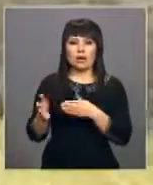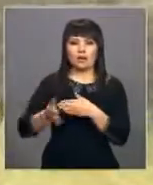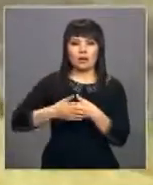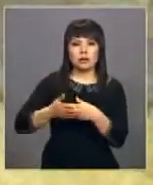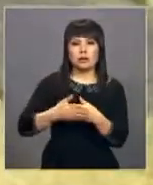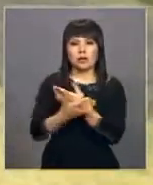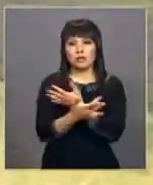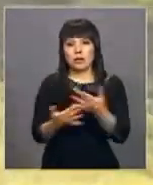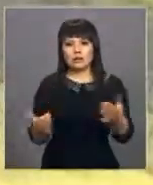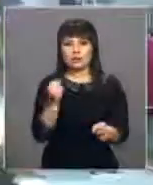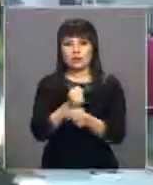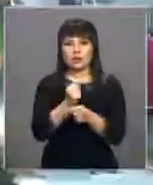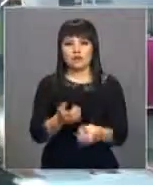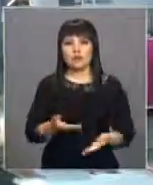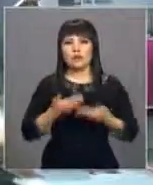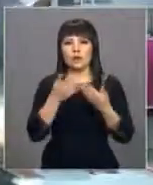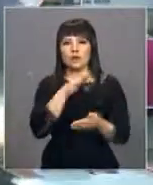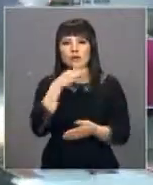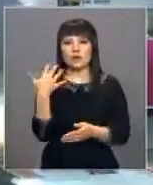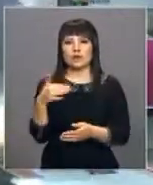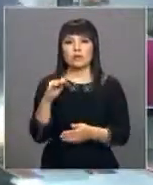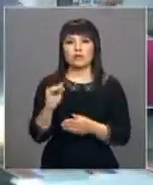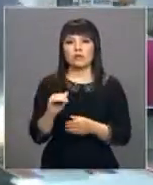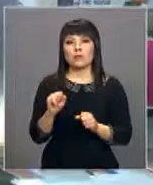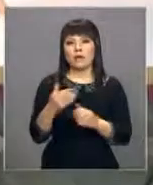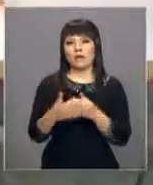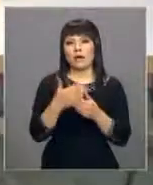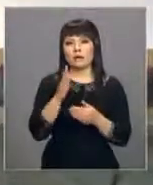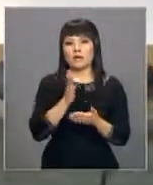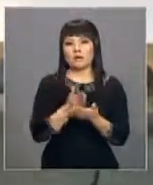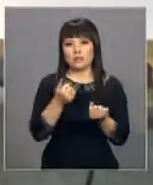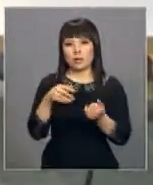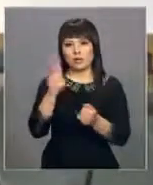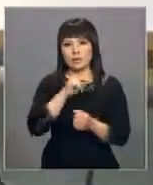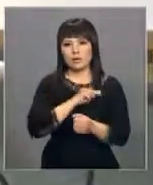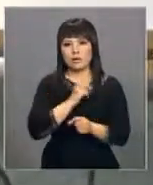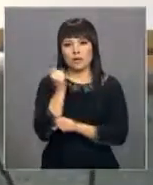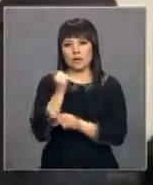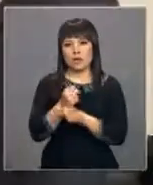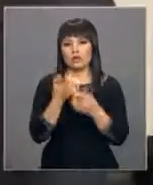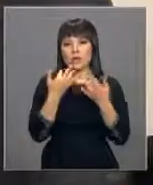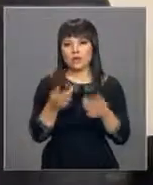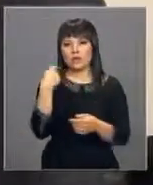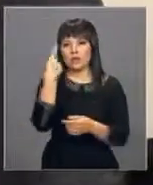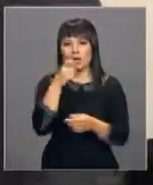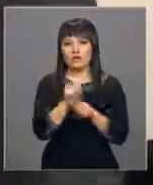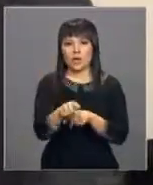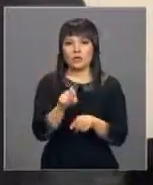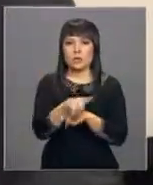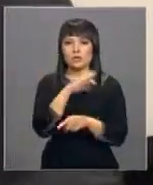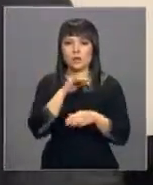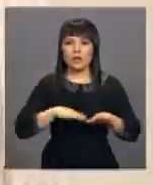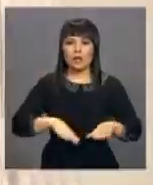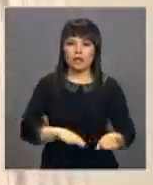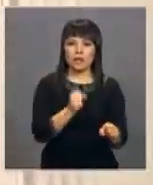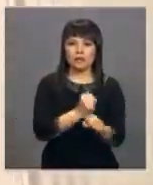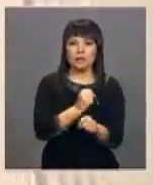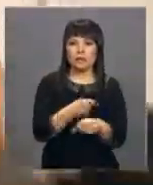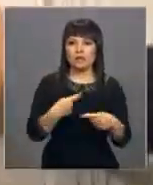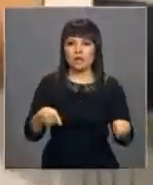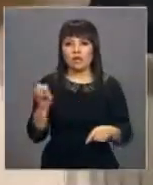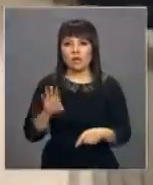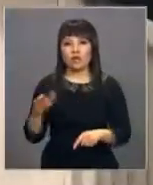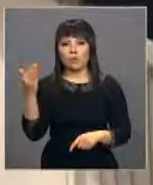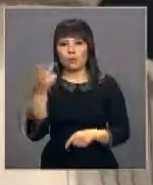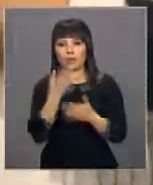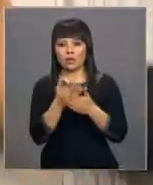жиһаз атаулыға сұраныс жоғары. 50 шақтадан жұмыс істейтін кәсіпорын негізінен жекелеген тапсырыстарды орындайды. Ұсталықты меңгерген мамандар